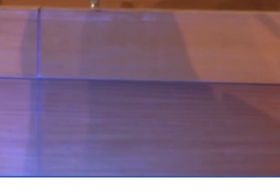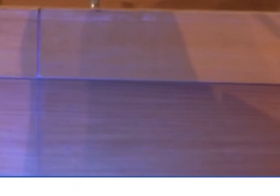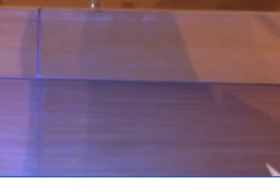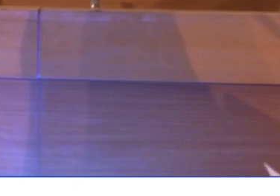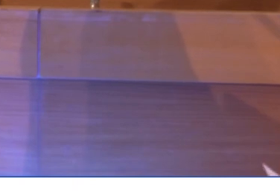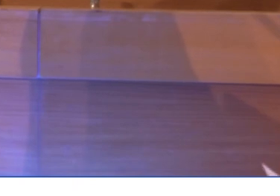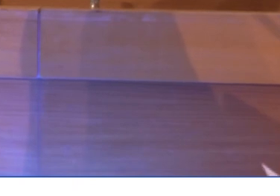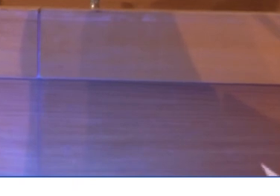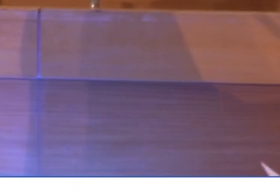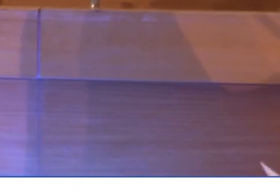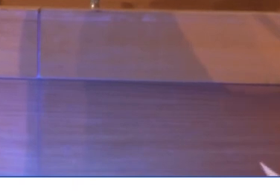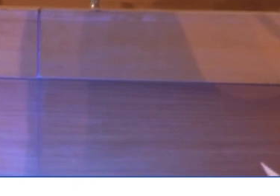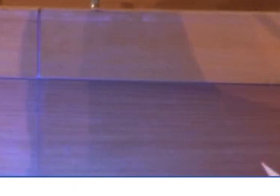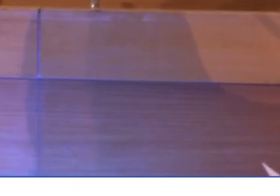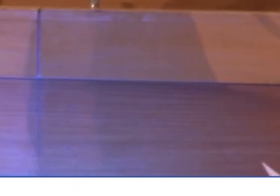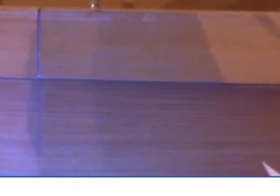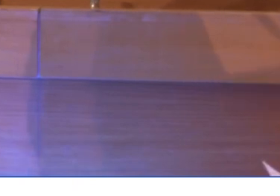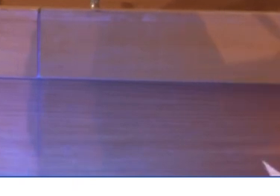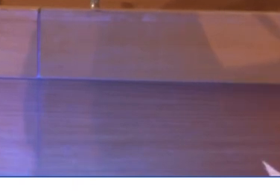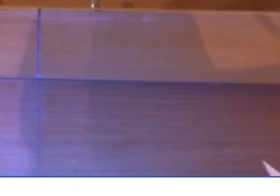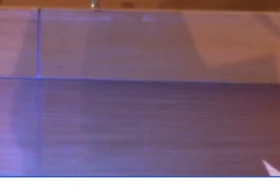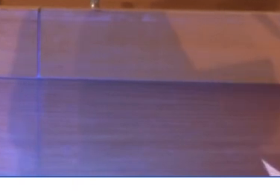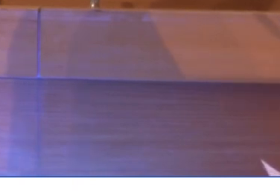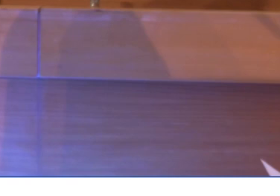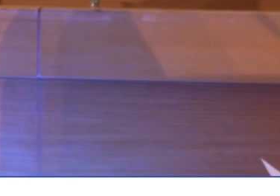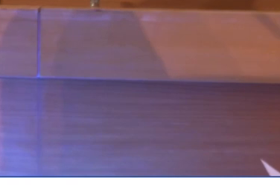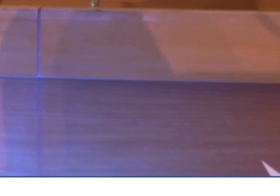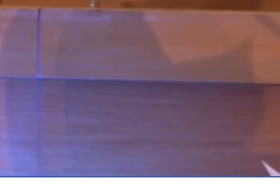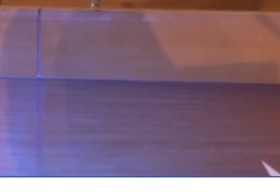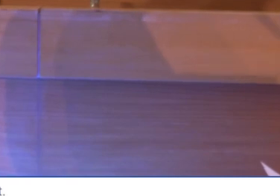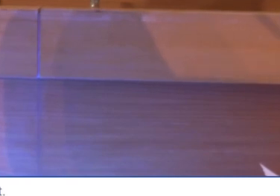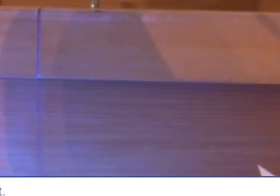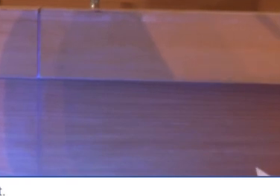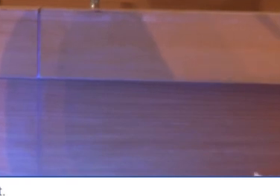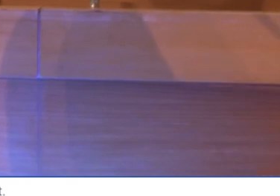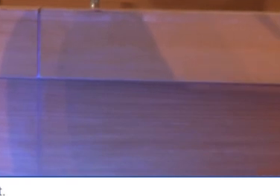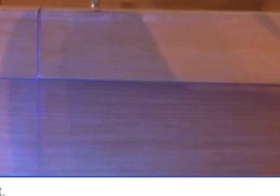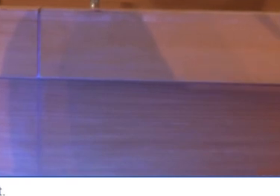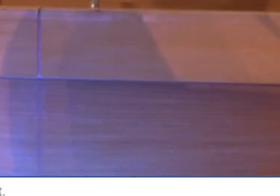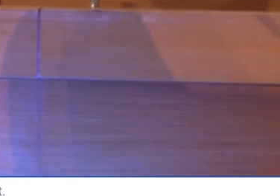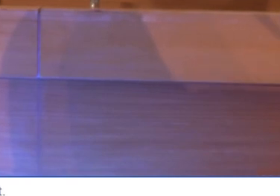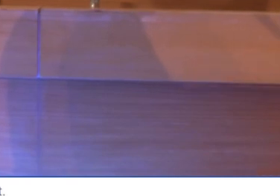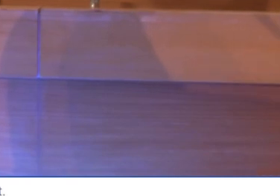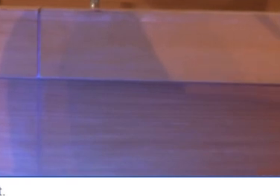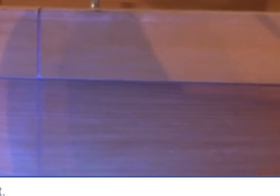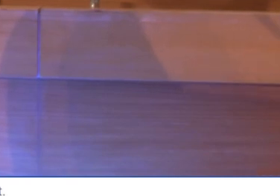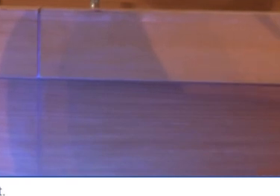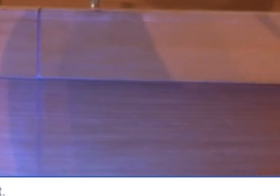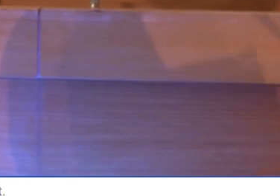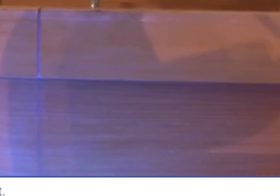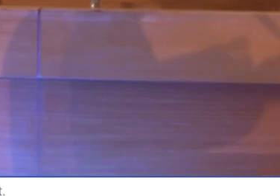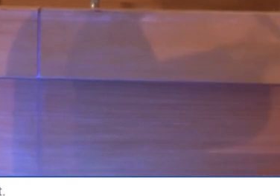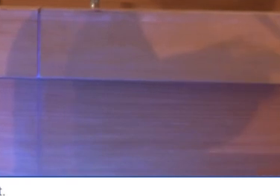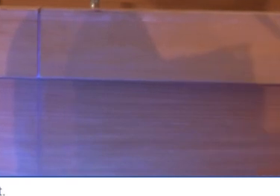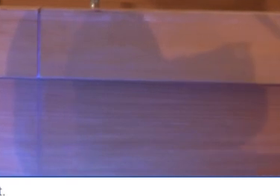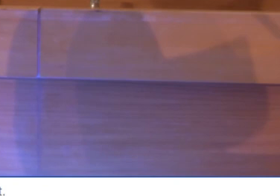auch braucht also viele behinderte Menschen bekommen schon vom KSV Leistungen im